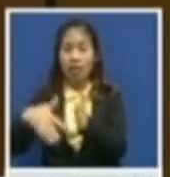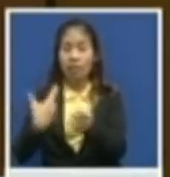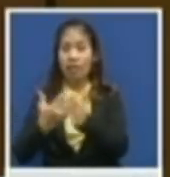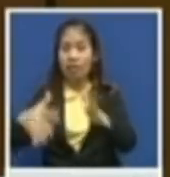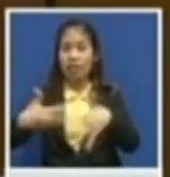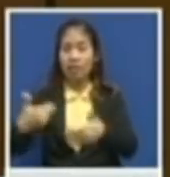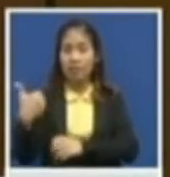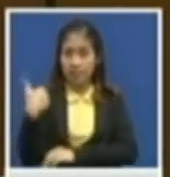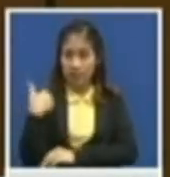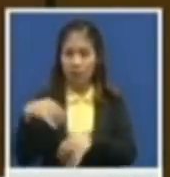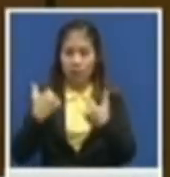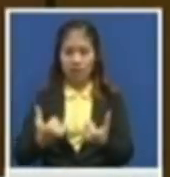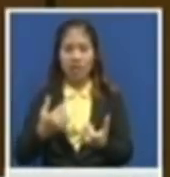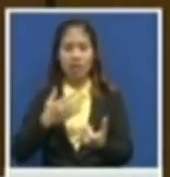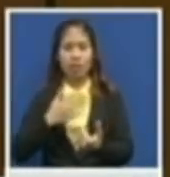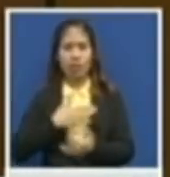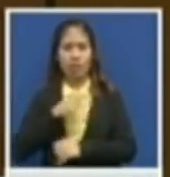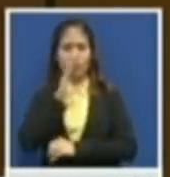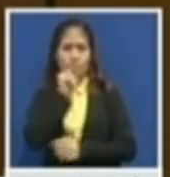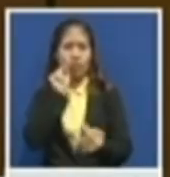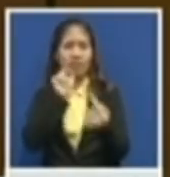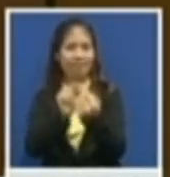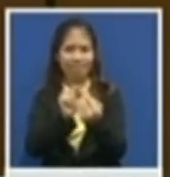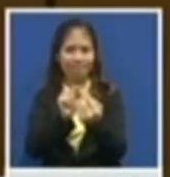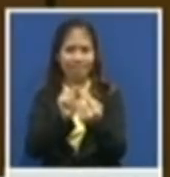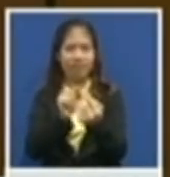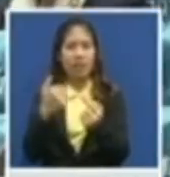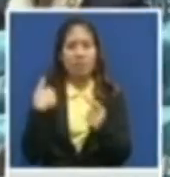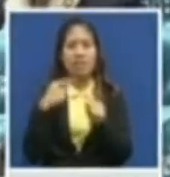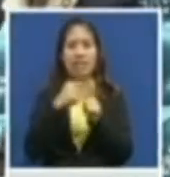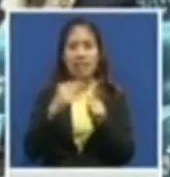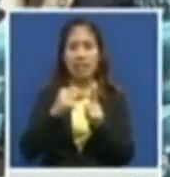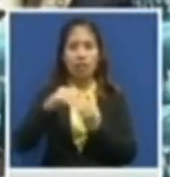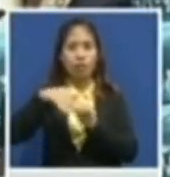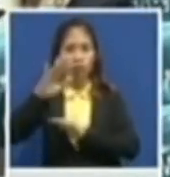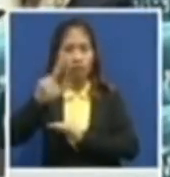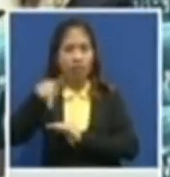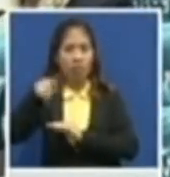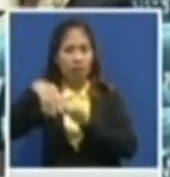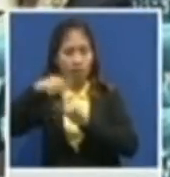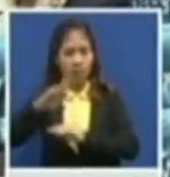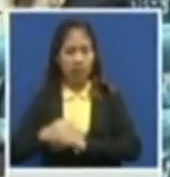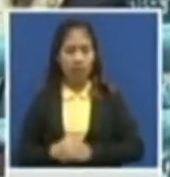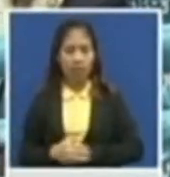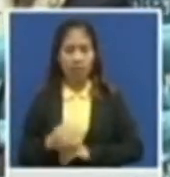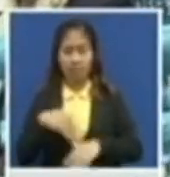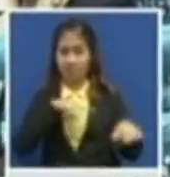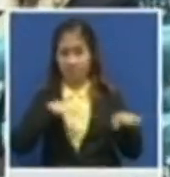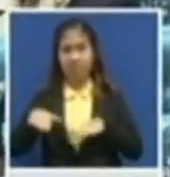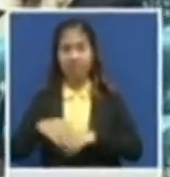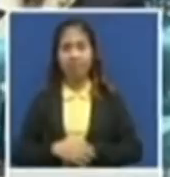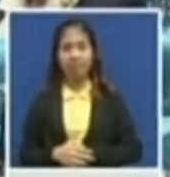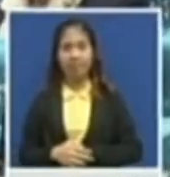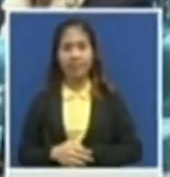ะครับวันนี้ผมไม่อยากจะกล่าวล่วงก้าวล่วงคดีค้างอยู่อีก1,000 กว่าคดีเตรียมตัวไว้แล้วกัน